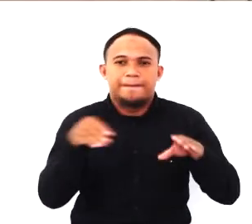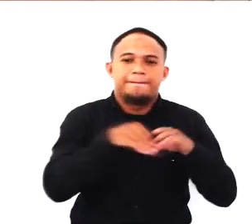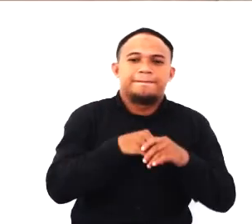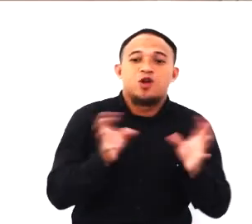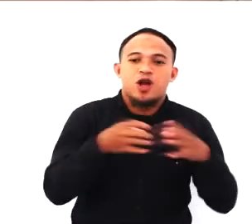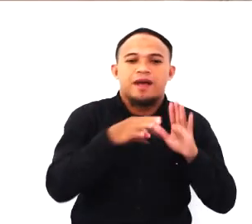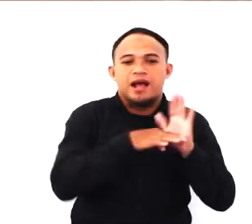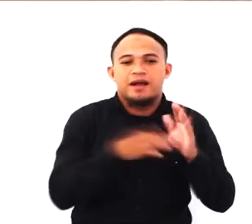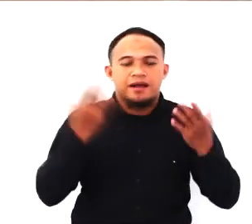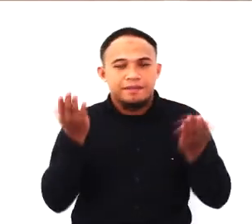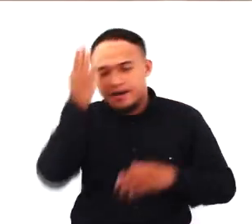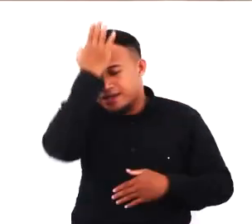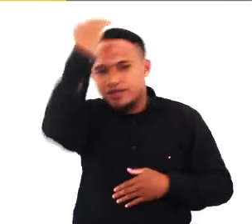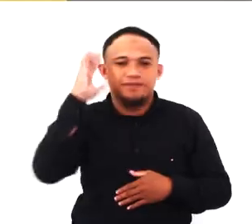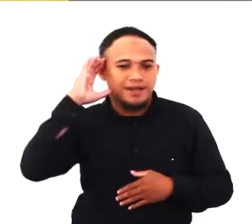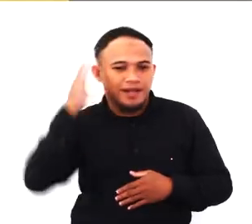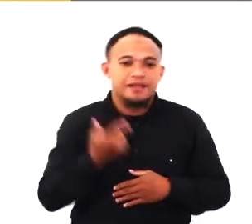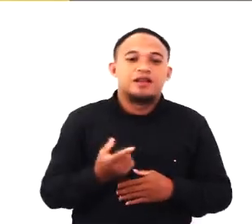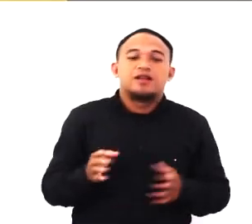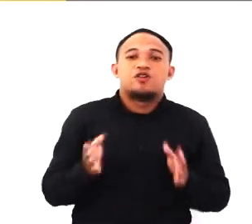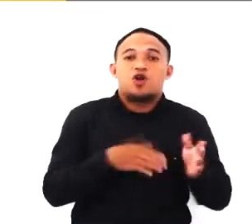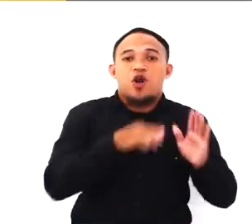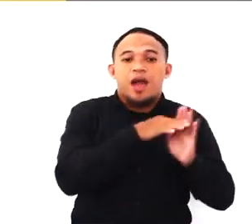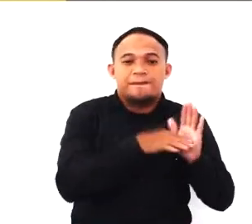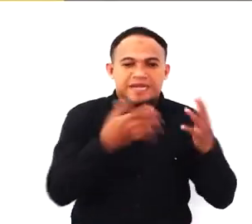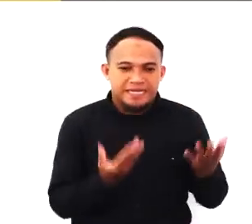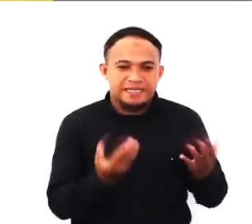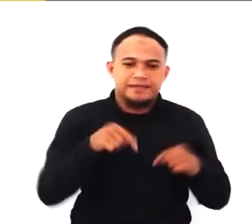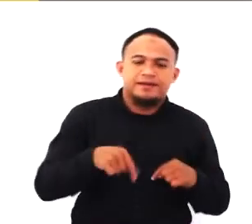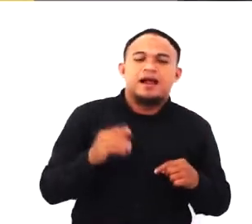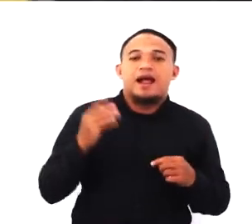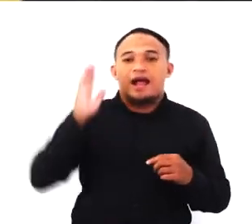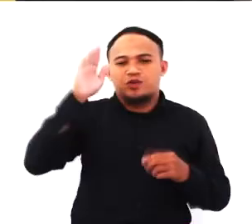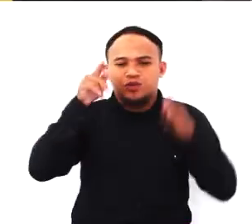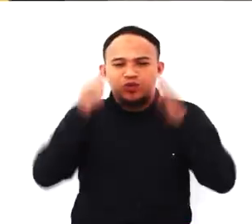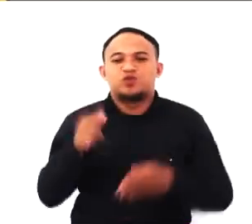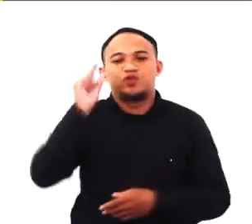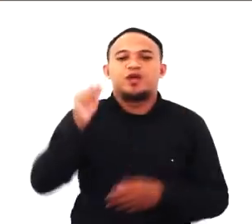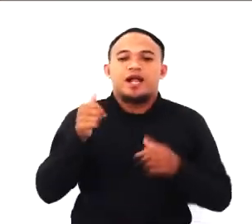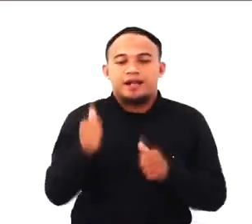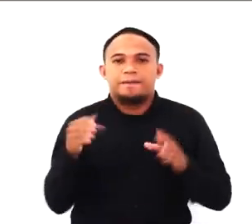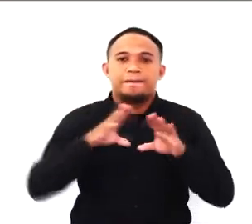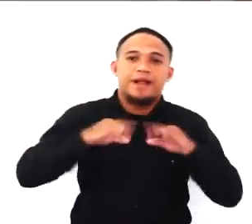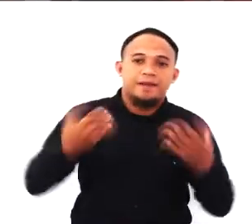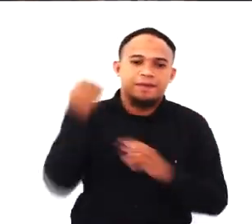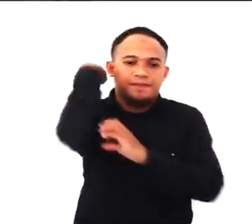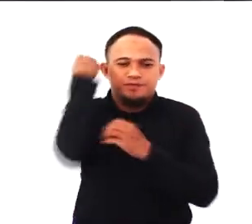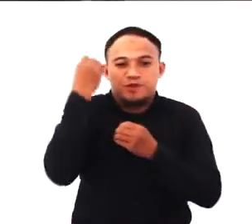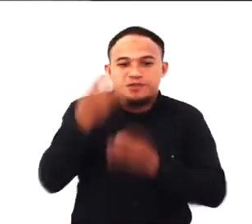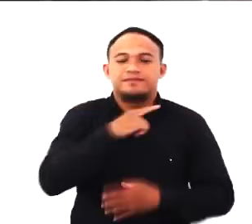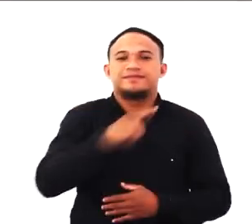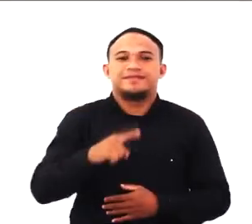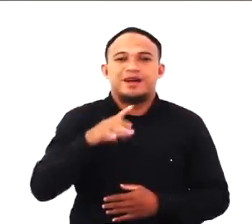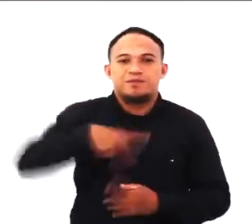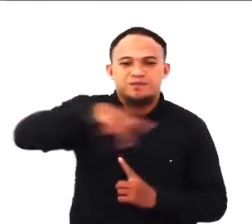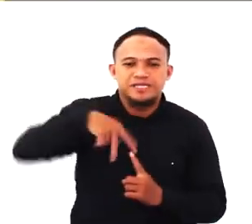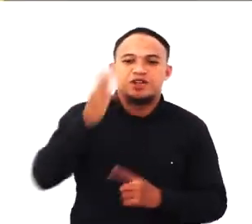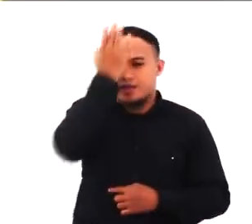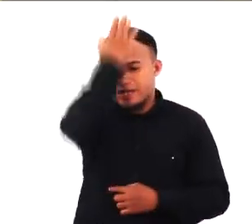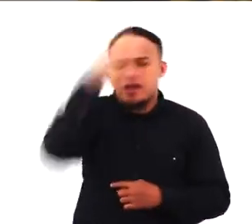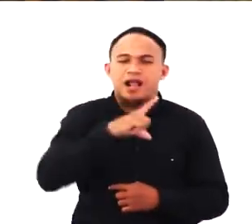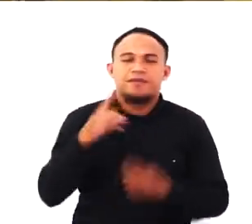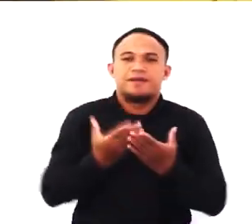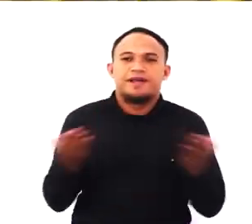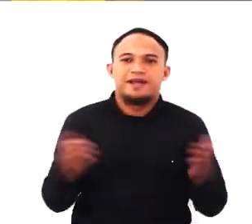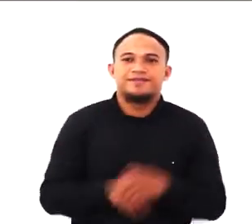program Kabar Gorontalo Sepekan. Program ini kami hadirkan khusus untuk Anda sebagai media informasi pemerintah Provinsi Gorontalo